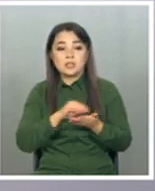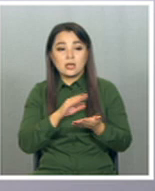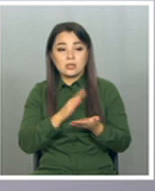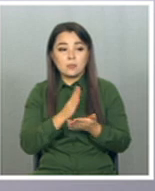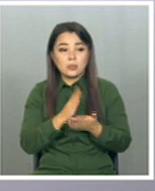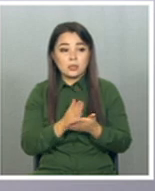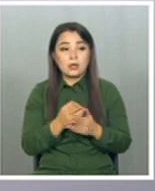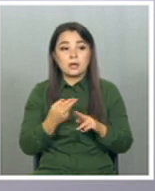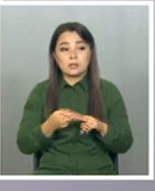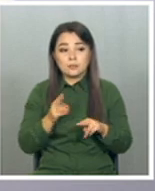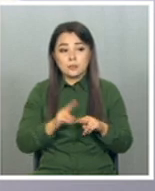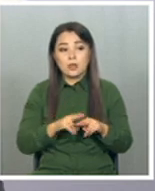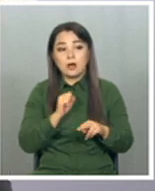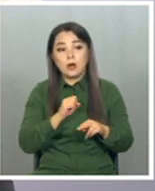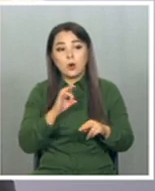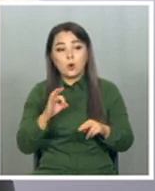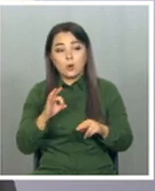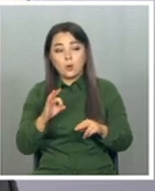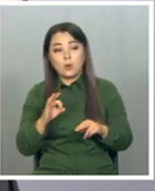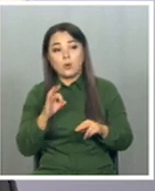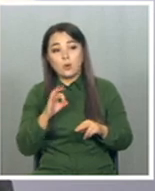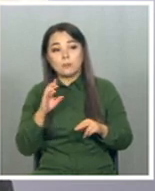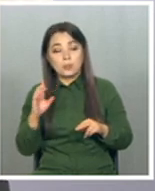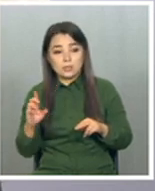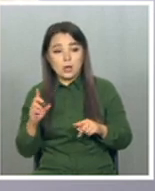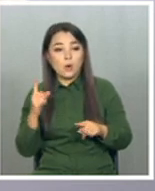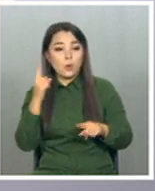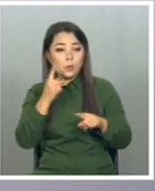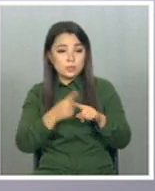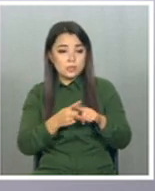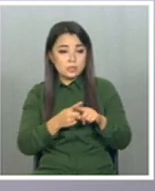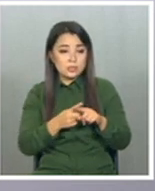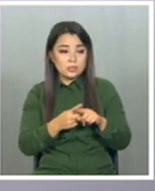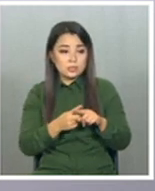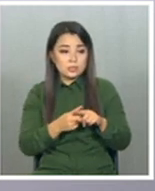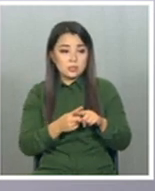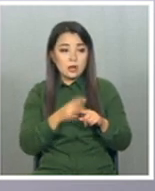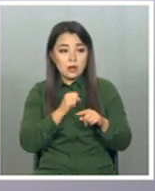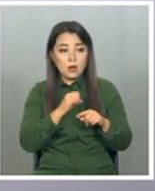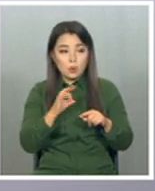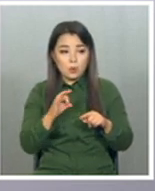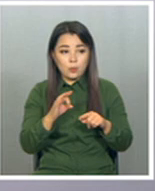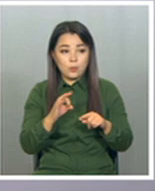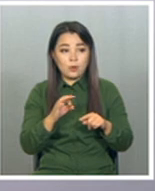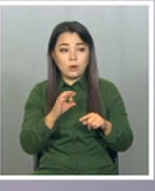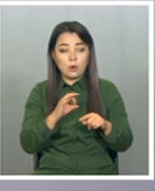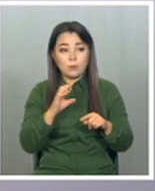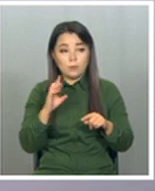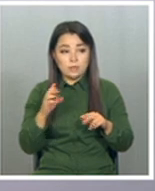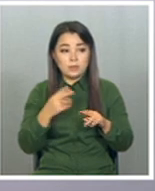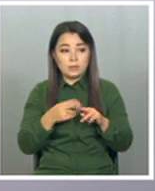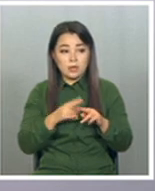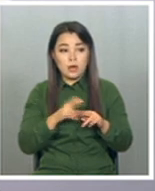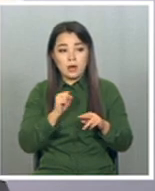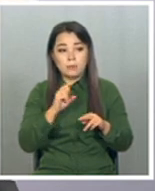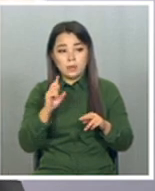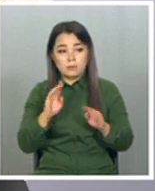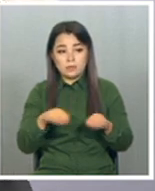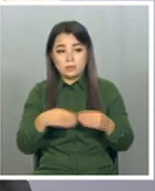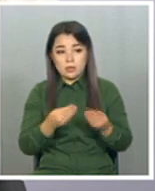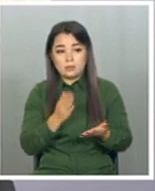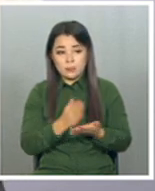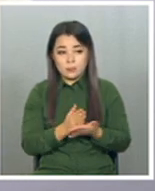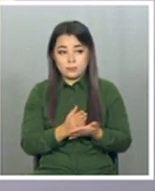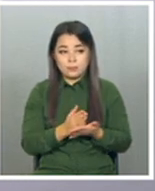Яғни AO мен OB-ның қосындысы, мінекей, AO мен OB-ның қосындысы бізде AB-ны береді. Солай